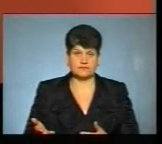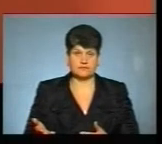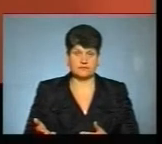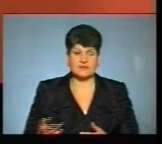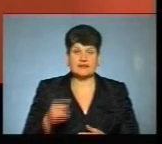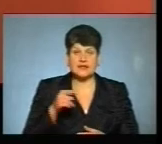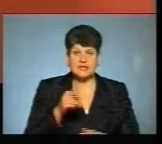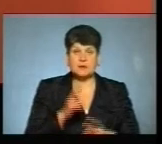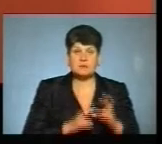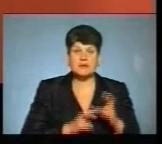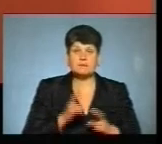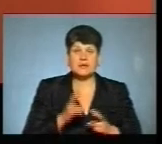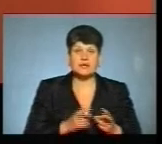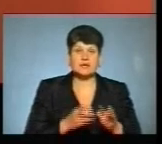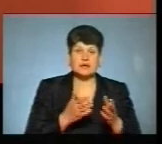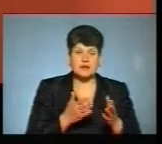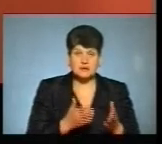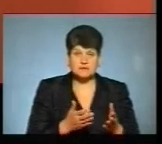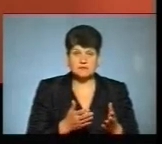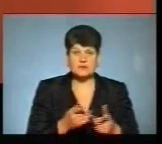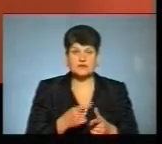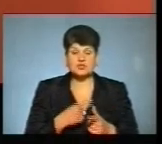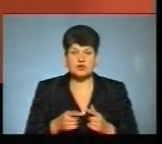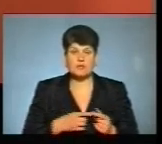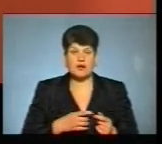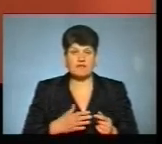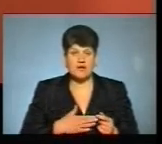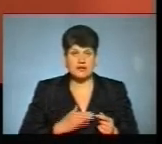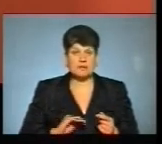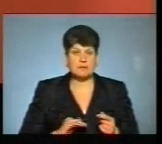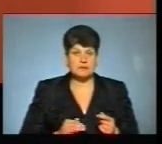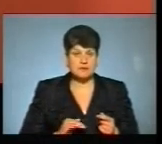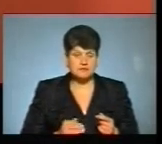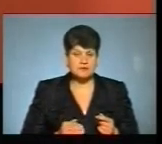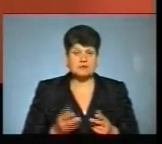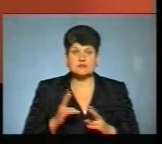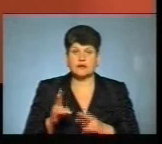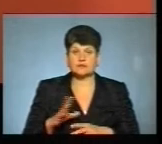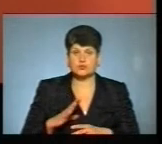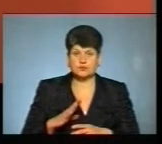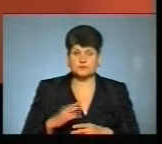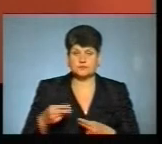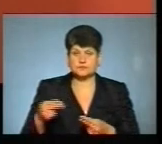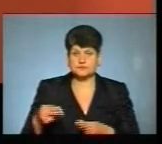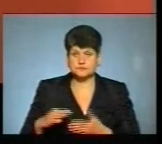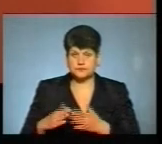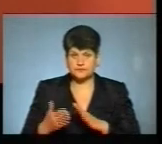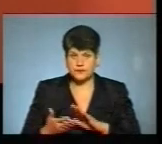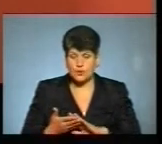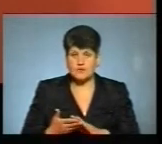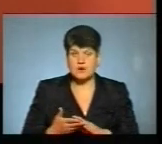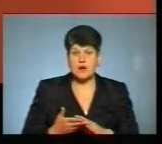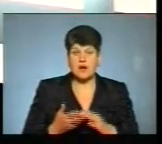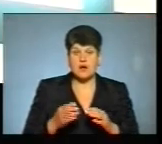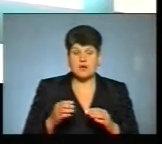Саме на тих підприємствах чи у приватних підприємців, з якими в них були заключені угоди, договори, і